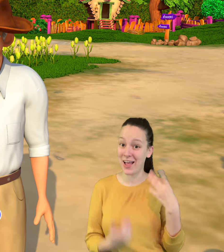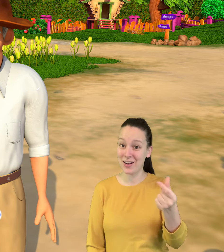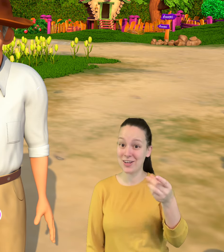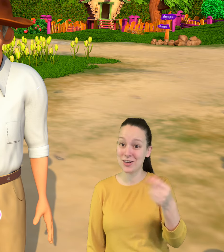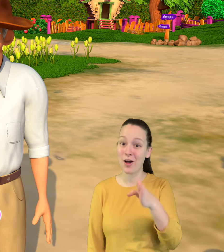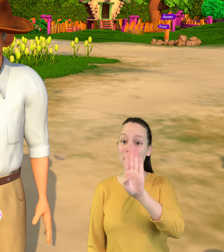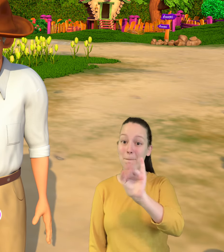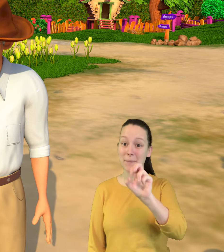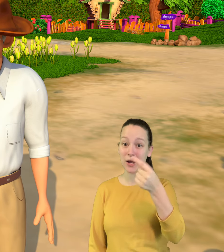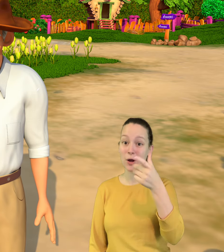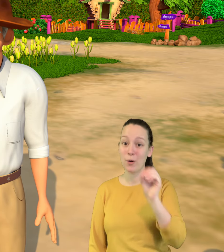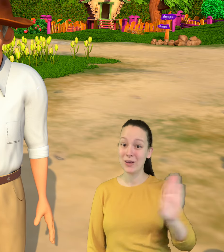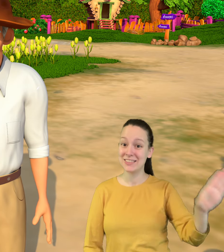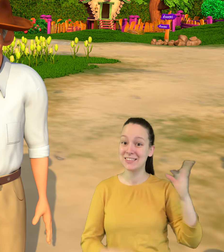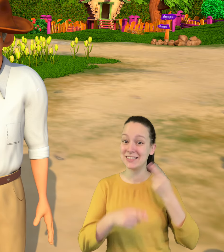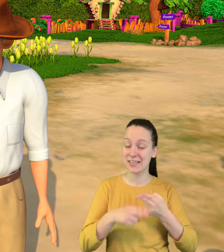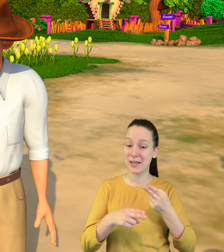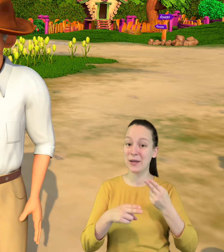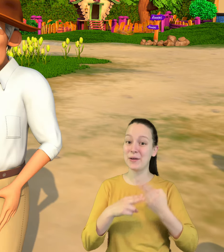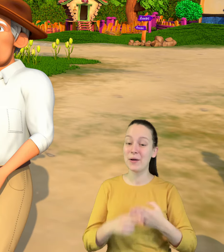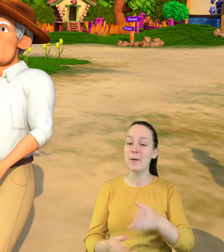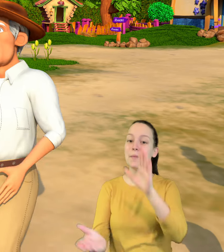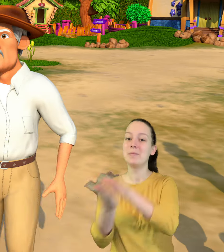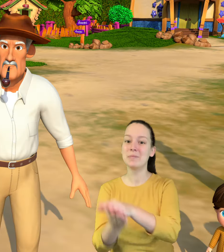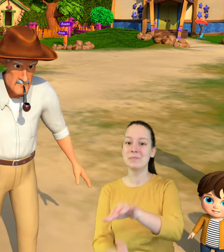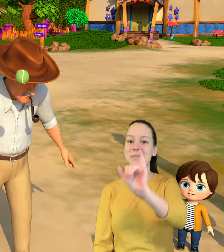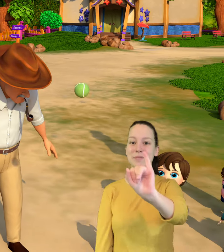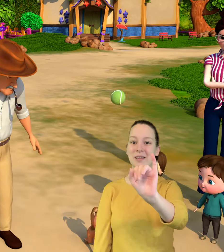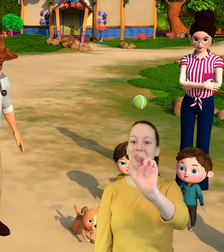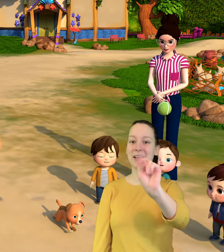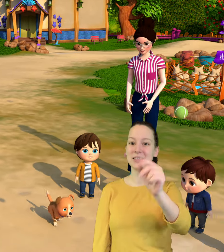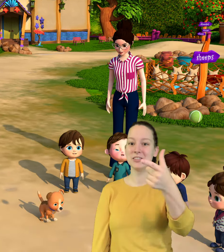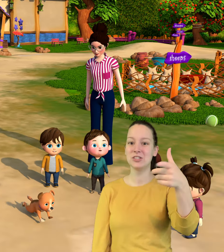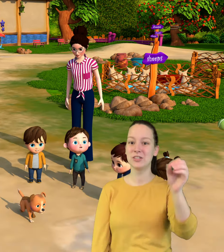ノブのワンコの名前は